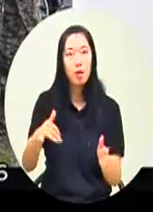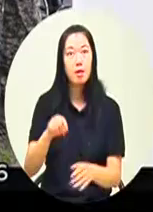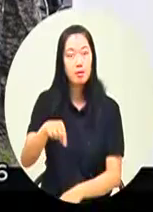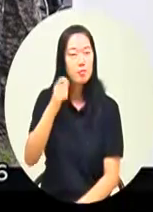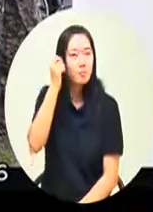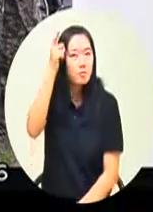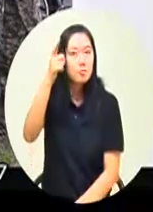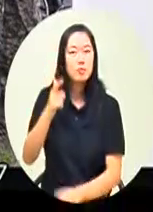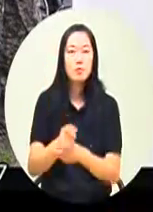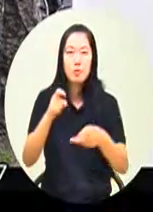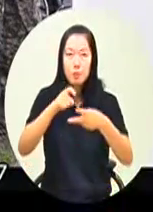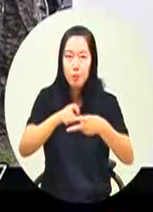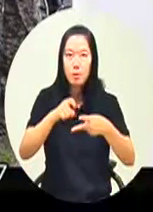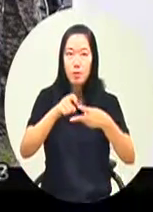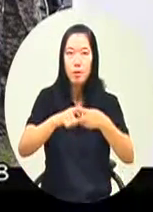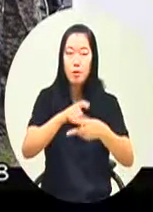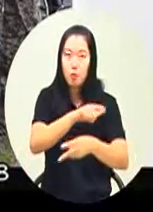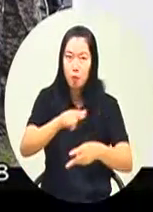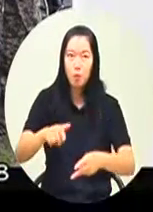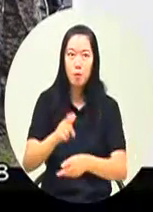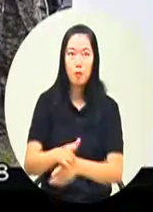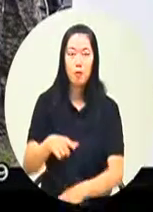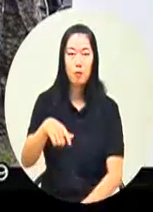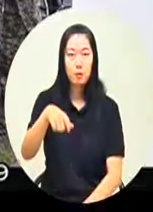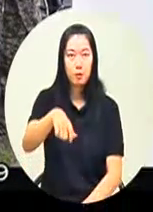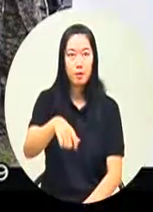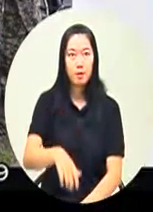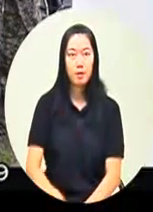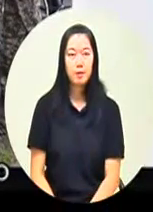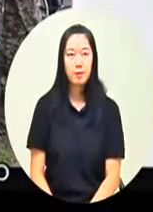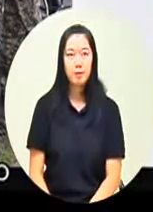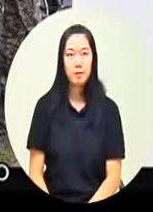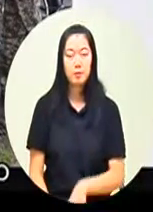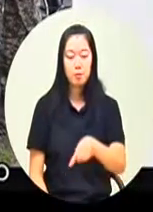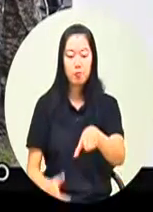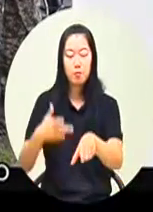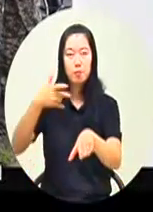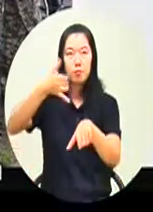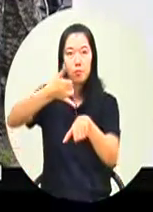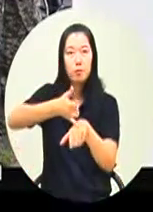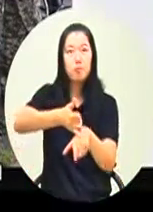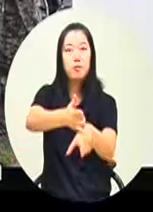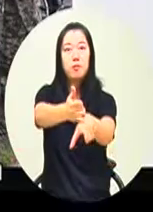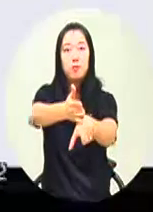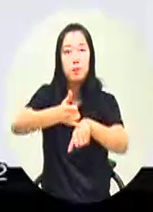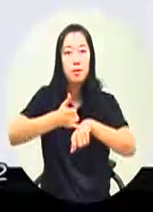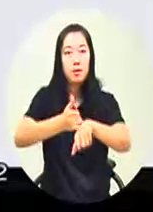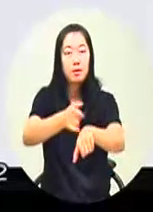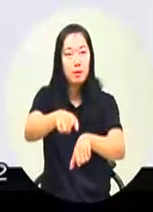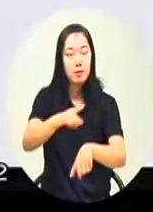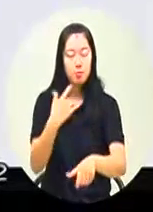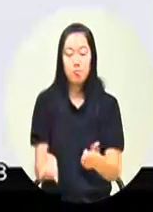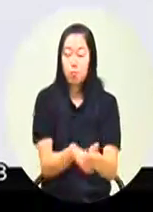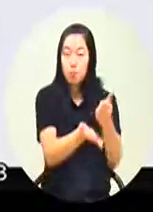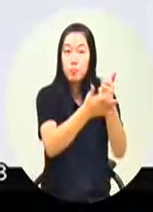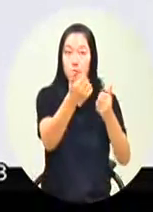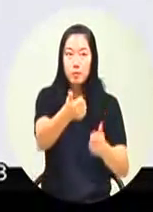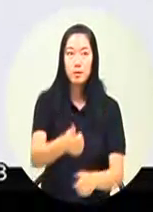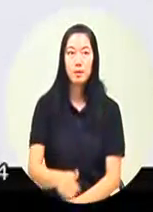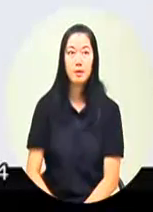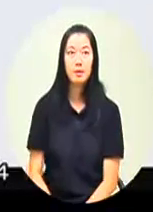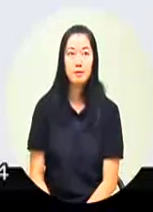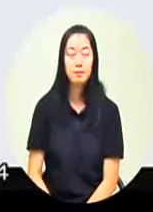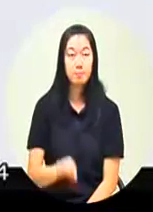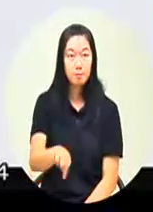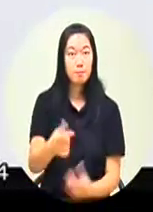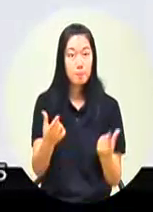面，在自己人行道或者是自行车道都很方便哦，这个也是可以去鼓励的哈。那这个